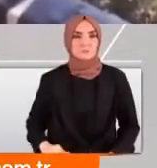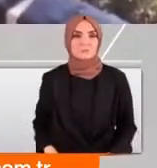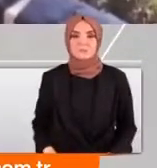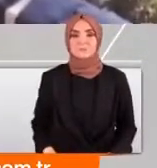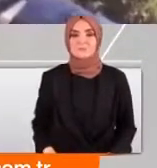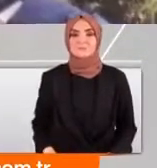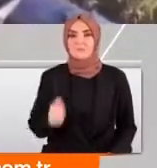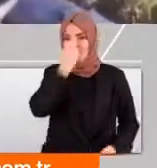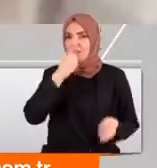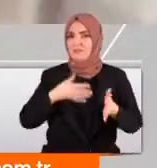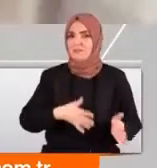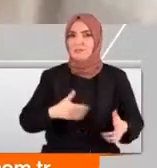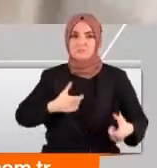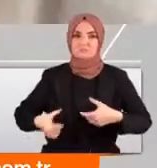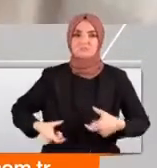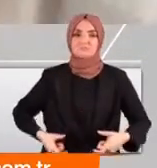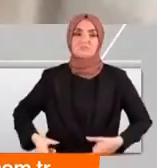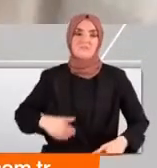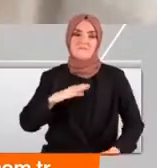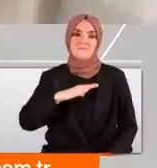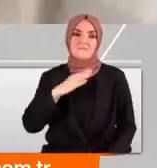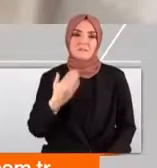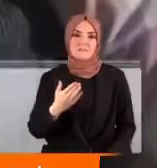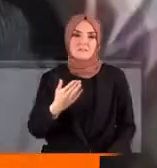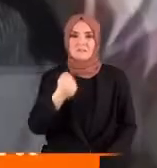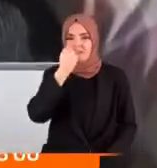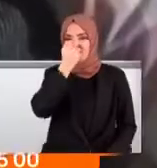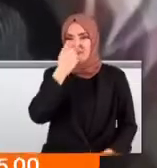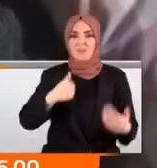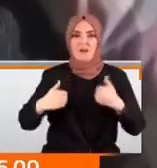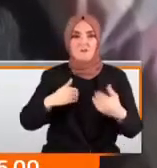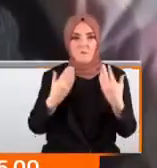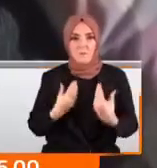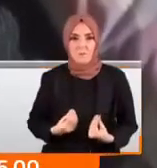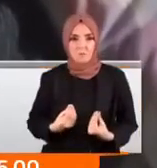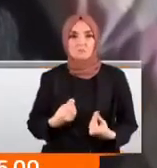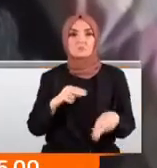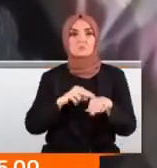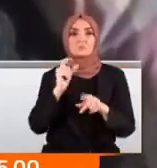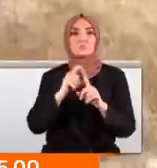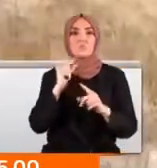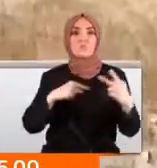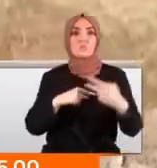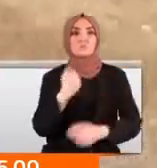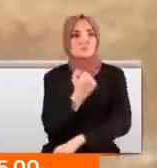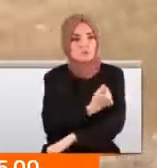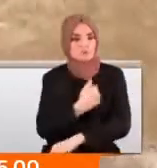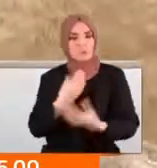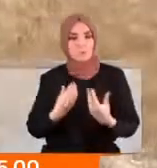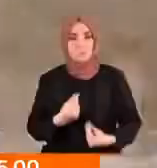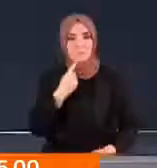başı hep kan veren olmuş. Kalktığımda böyle yara para olmuştu. Aşı olduk, kuduz aşısı, tetanoz aşısı.